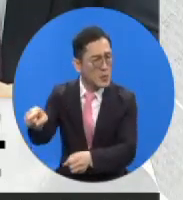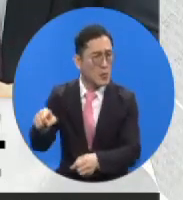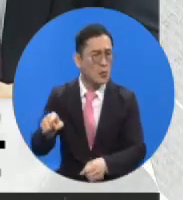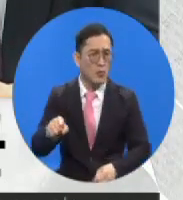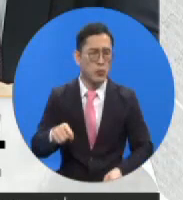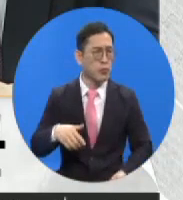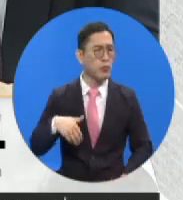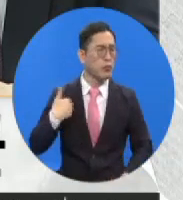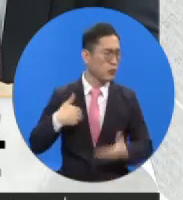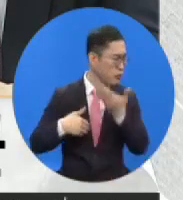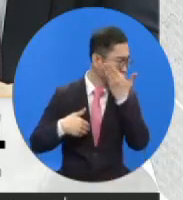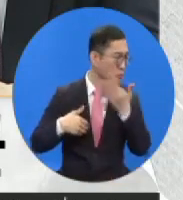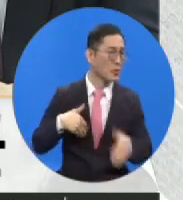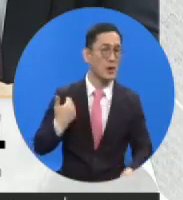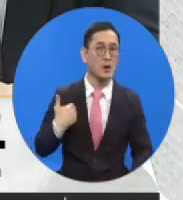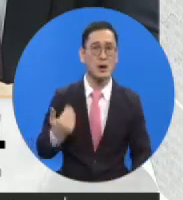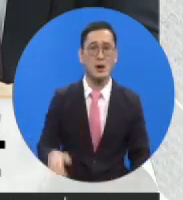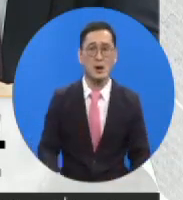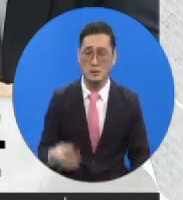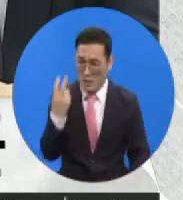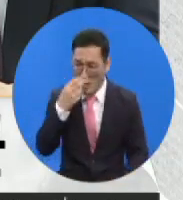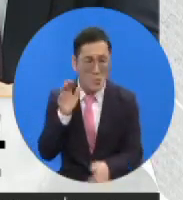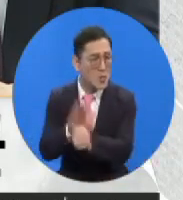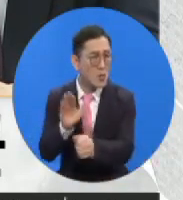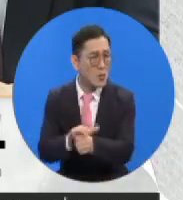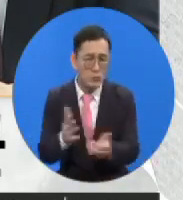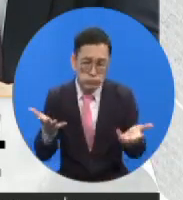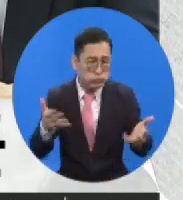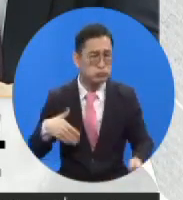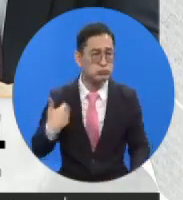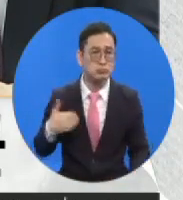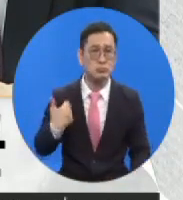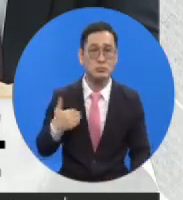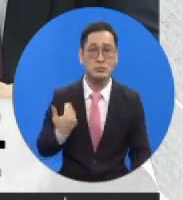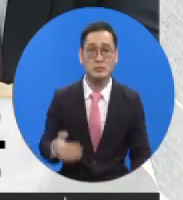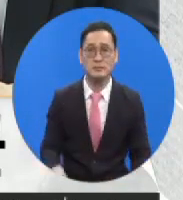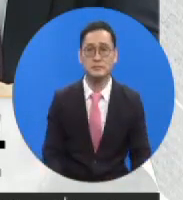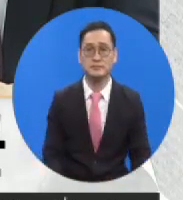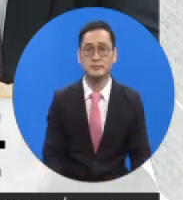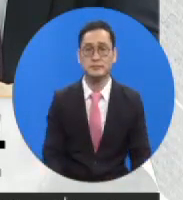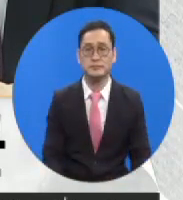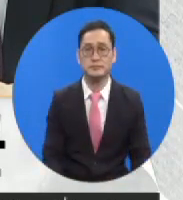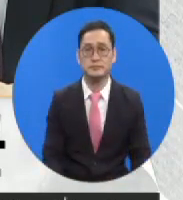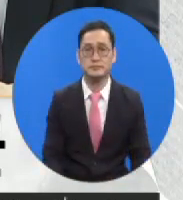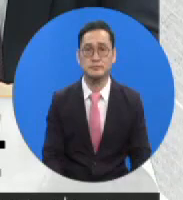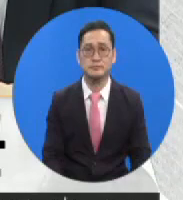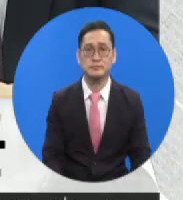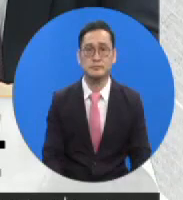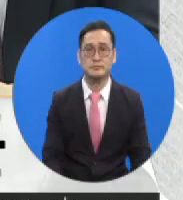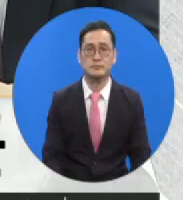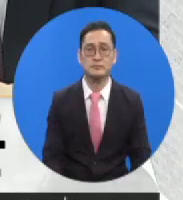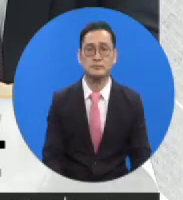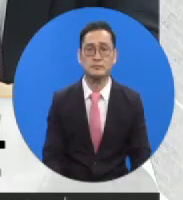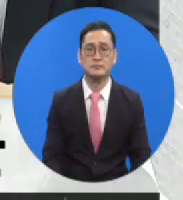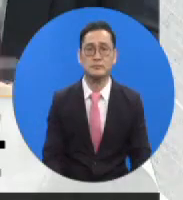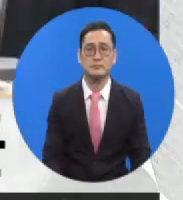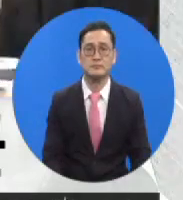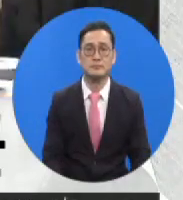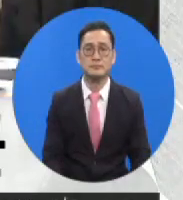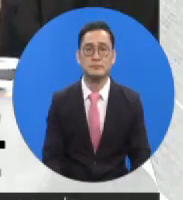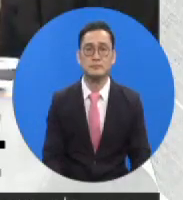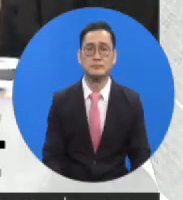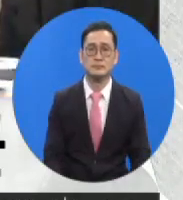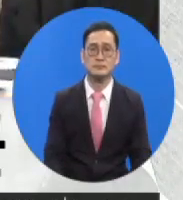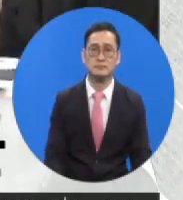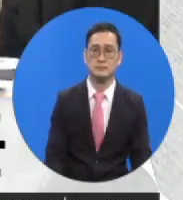것이고, 그럼 그때 무슨 재산을 지키고 말고 뭐 장고 위조니 뭐니 그런 건 다 나하고 상관없다라는 거고. 근데 의구심을 갖고 있는 사람들은